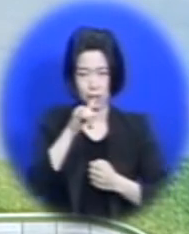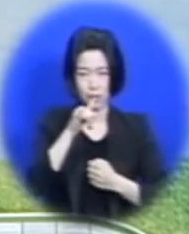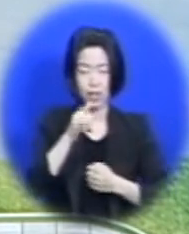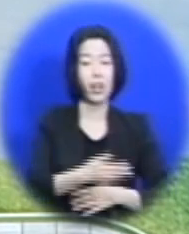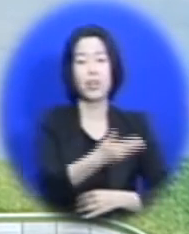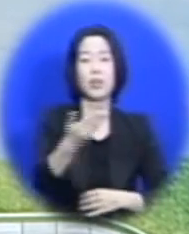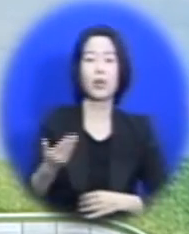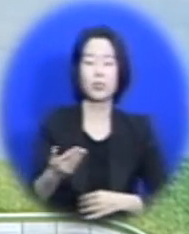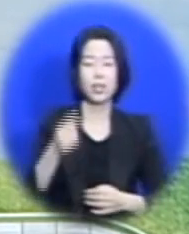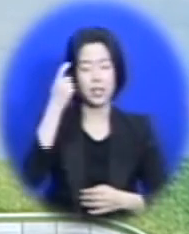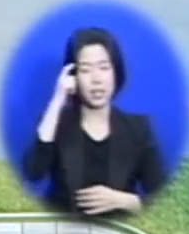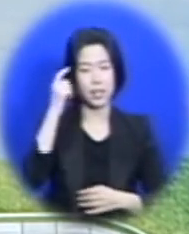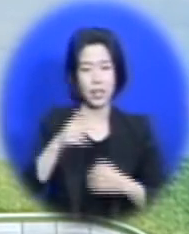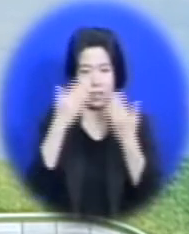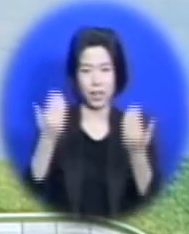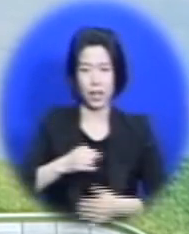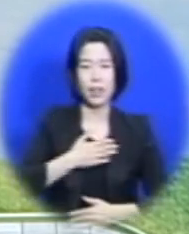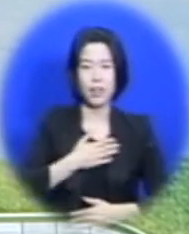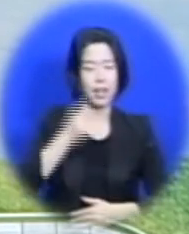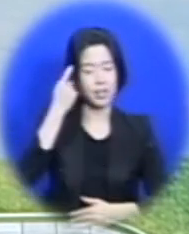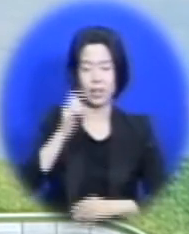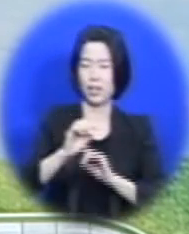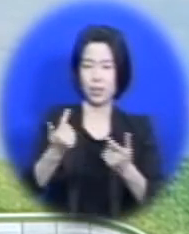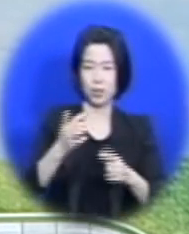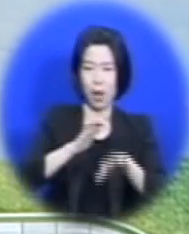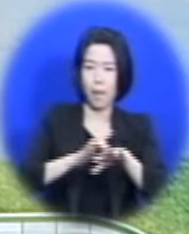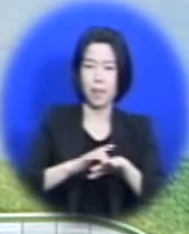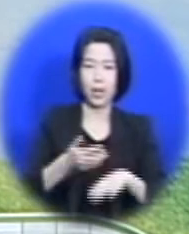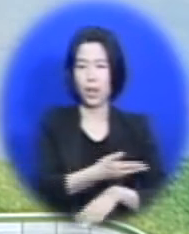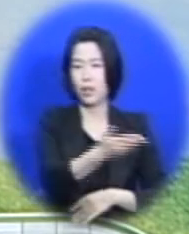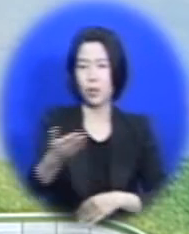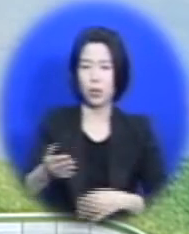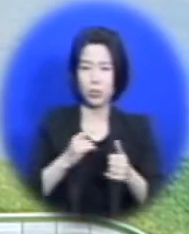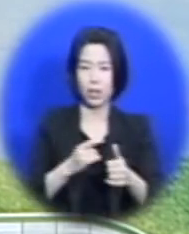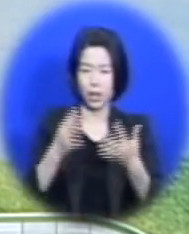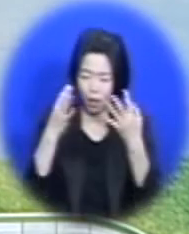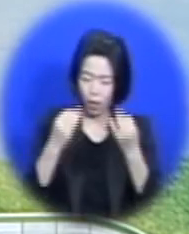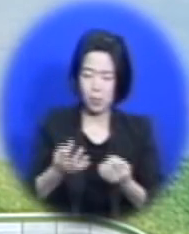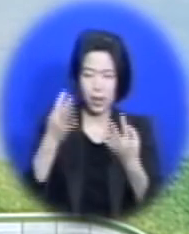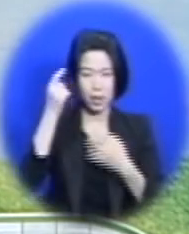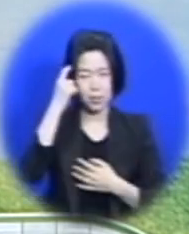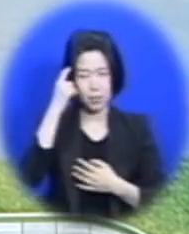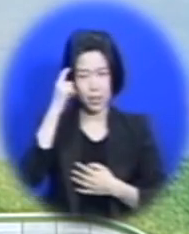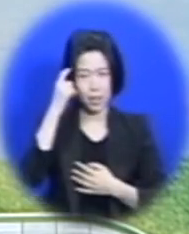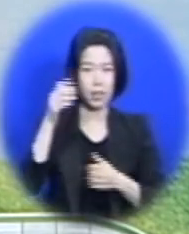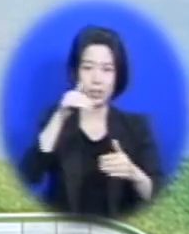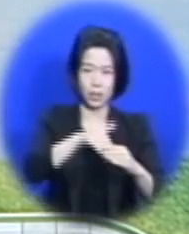여러분의 생각이 다 여러분의 생각이 아닙니다. 마귀가 여러분에게 얼마나 많은 생각을 넣어주는지